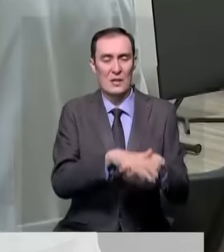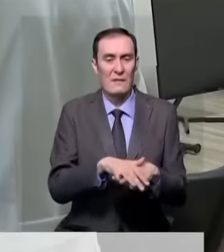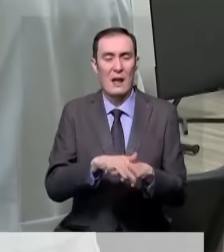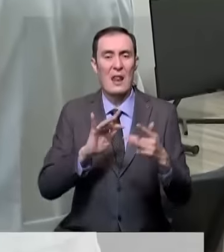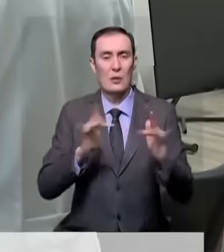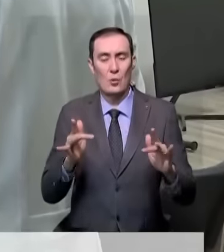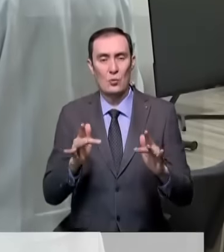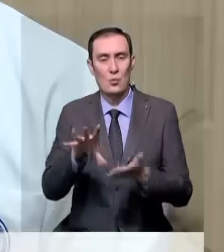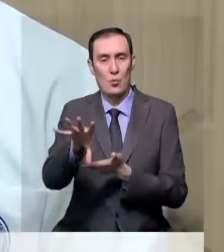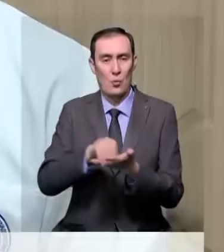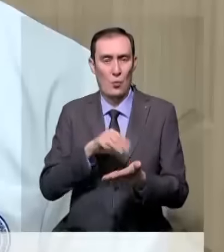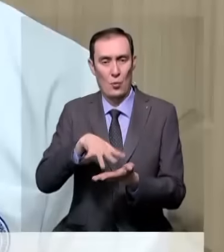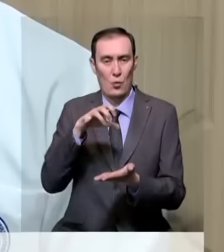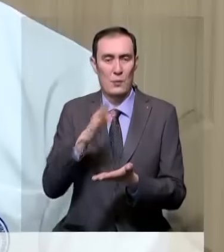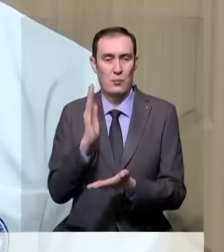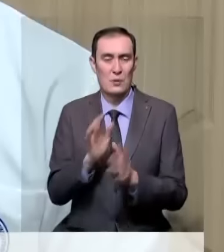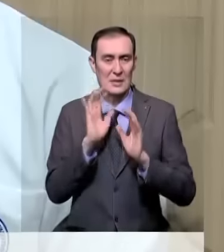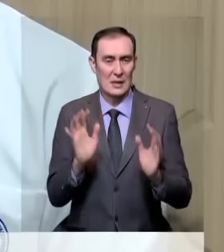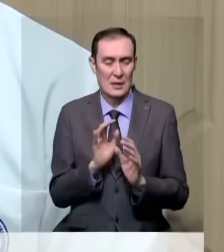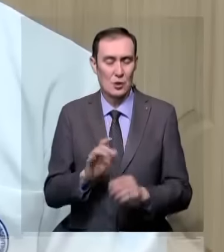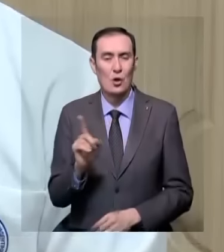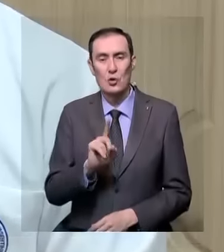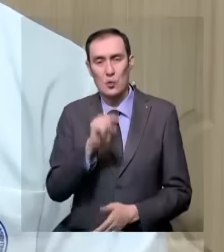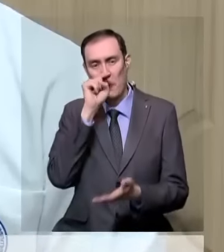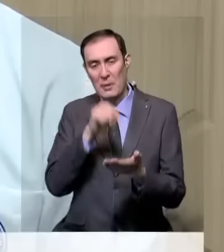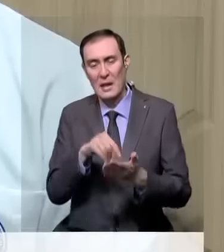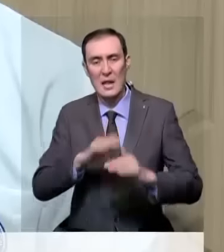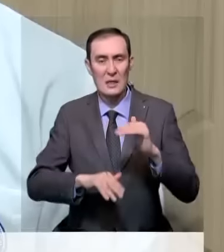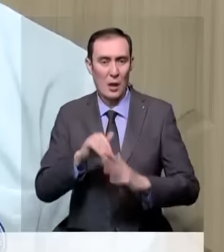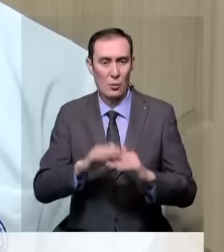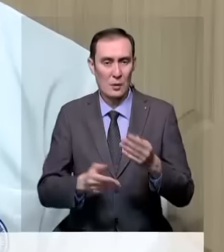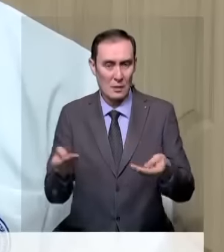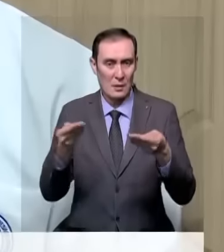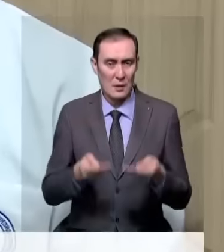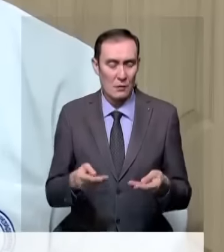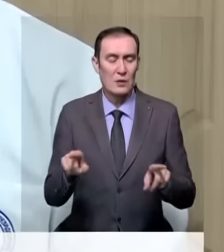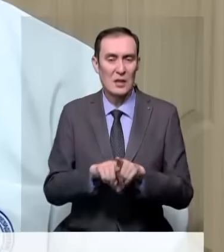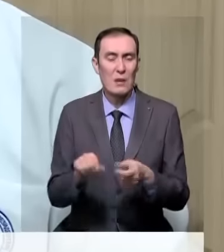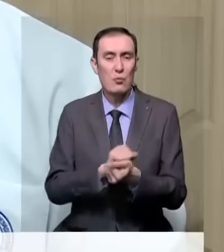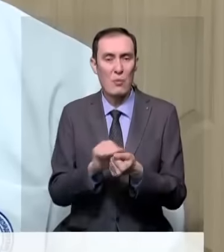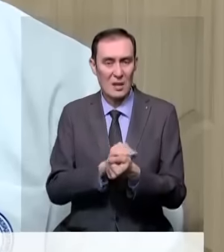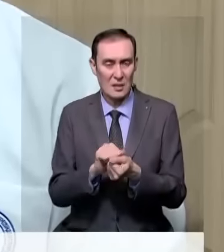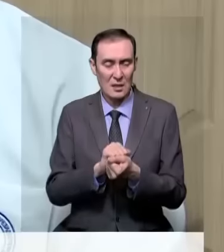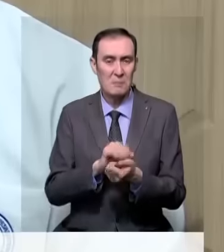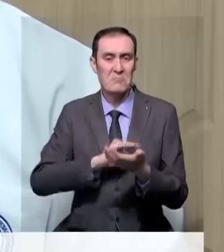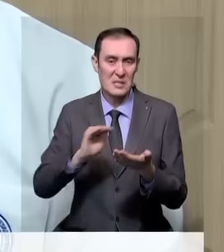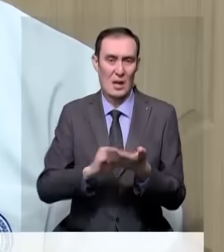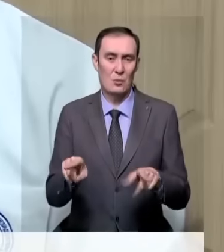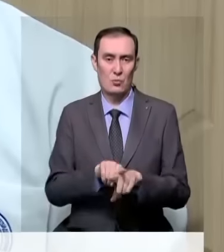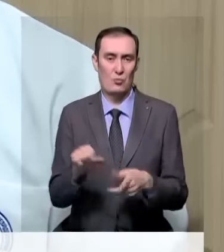электронную копию. Что попадалось им на руки, можно вот так сказать, на таких бумагах и писали